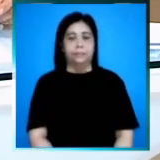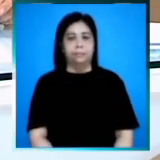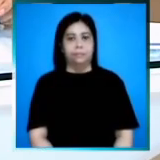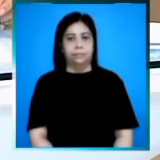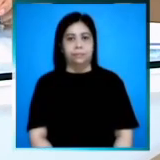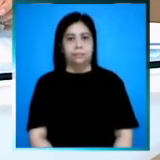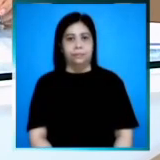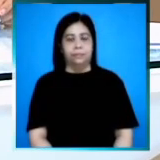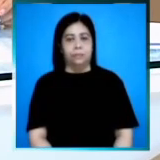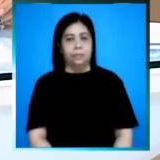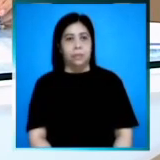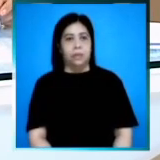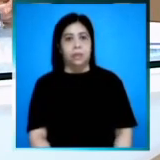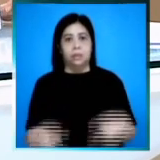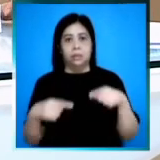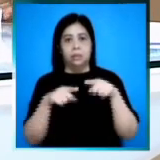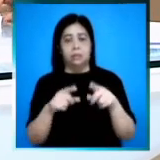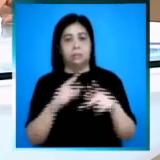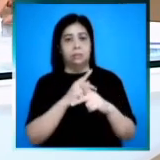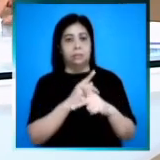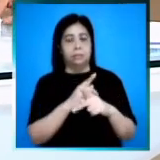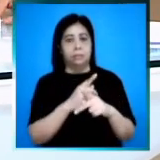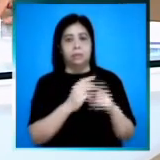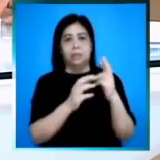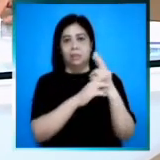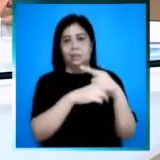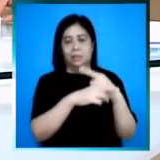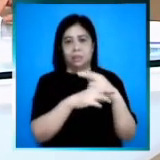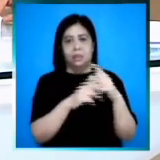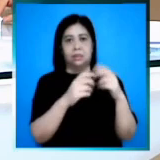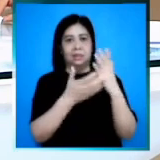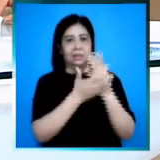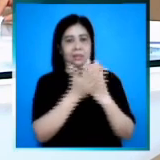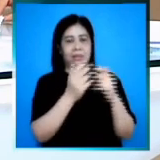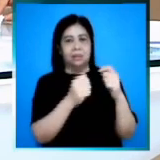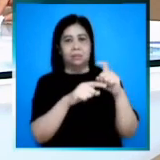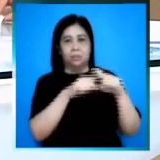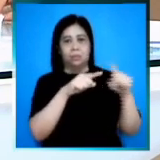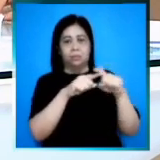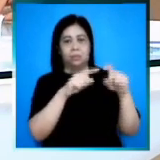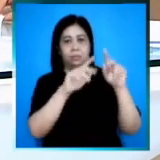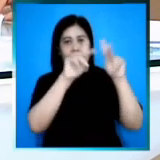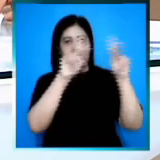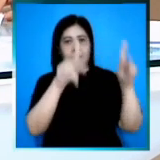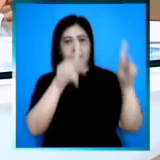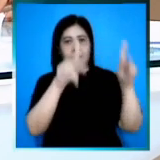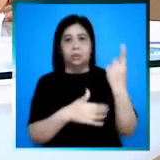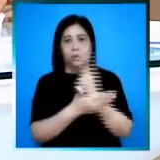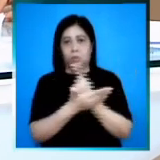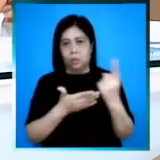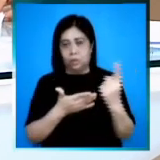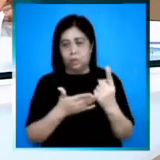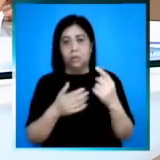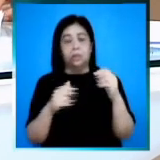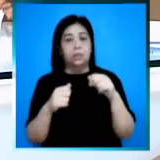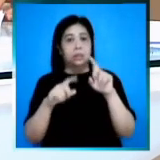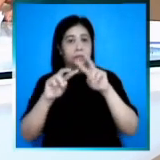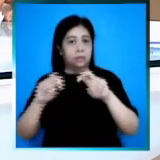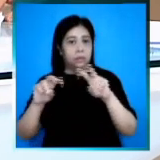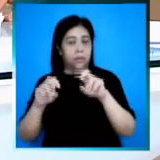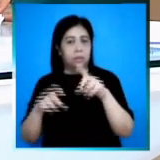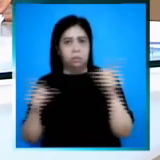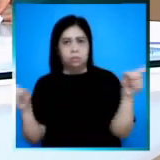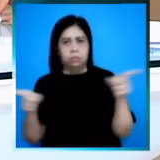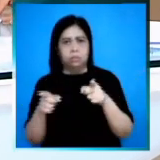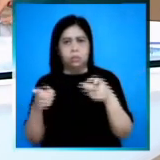Magsasabay muli ang preventive maintenance shutdown ng ilang planta ng kuryente sa susunod na linggo. Sa imbestigasyon naman ng biglaang pagsasara ng